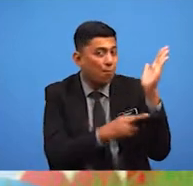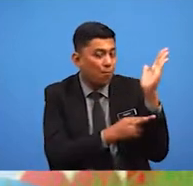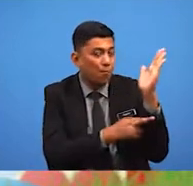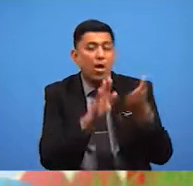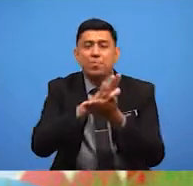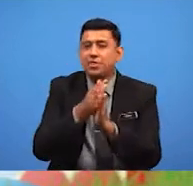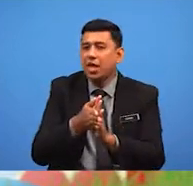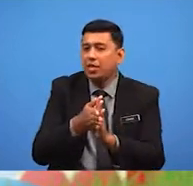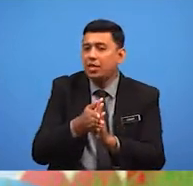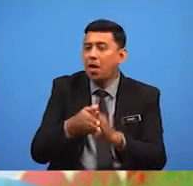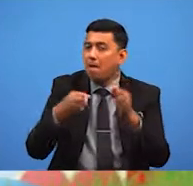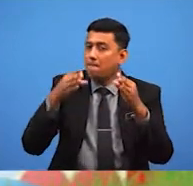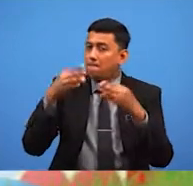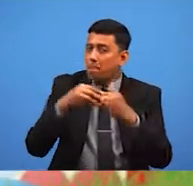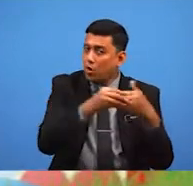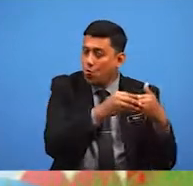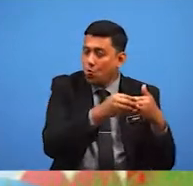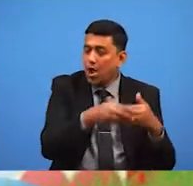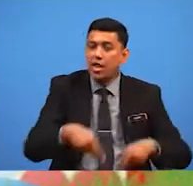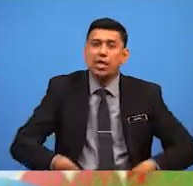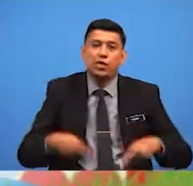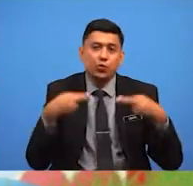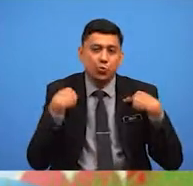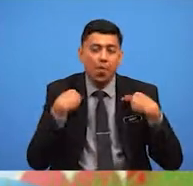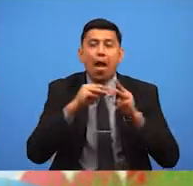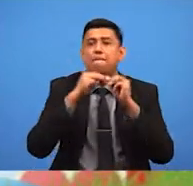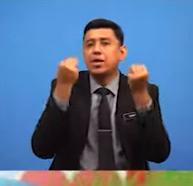menjadi panduan hidup anggota masyarakat.